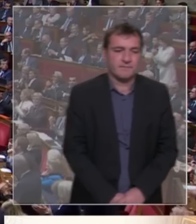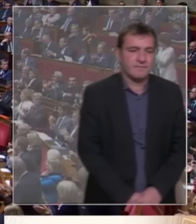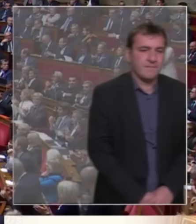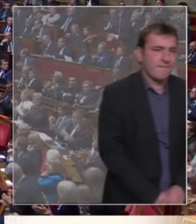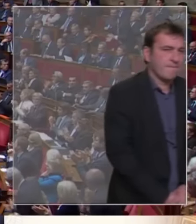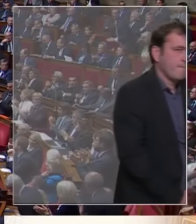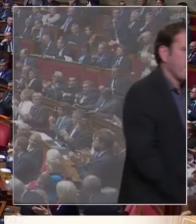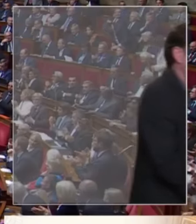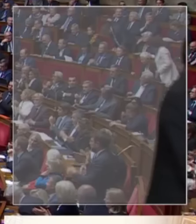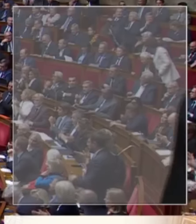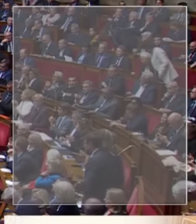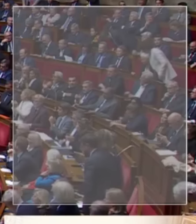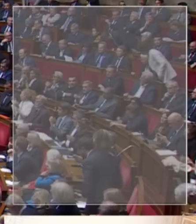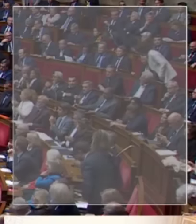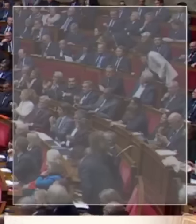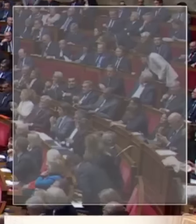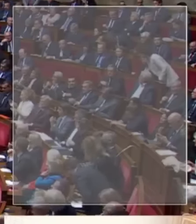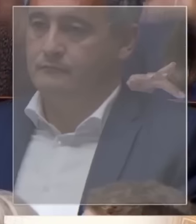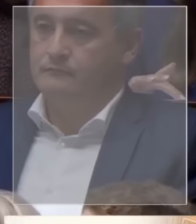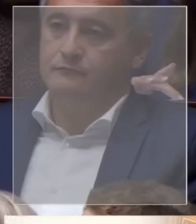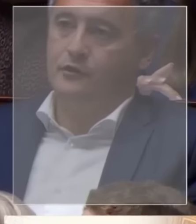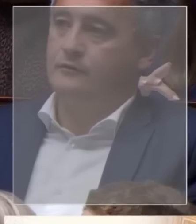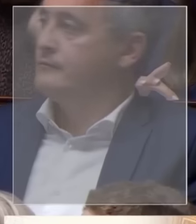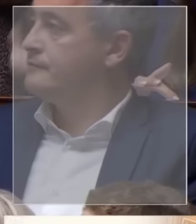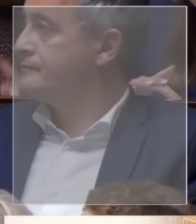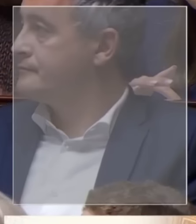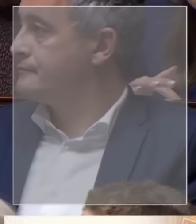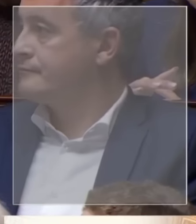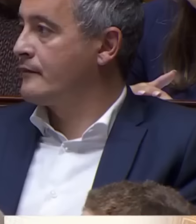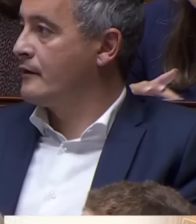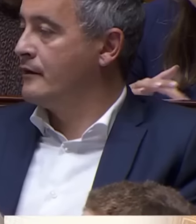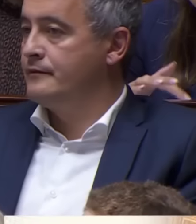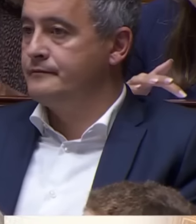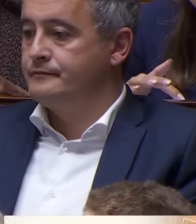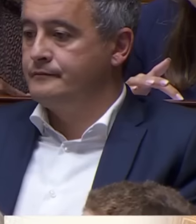Merci beaucoup, Monsieur le Premier ministre.